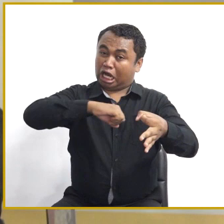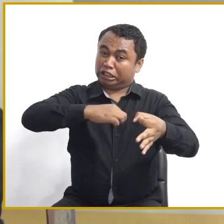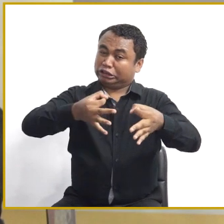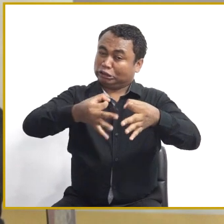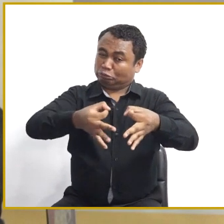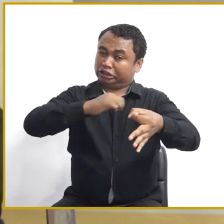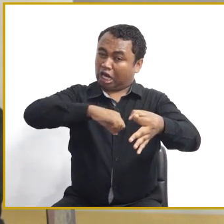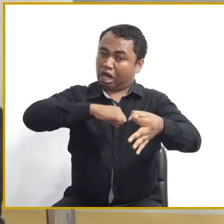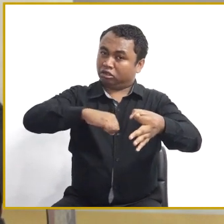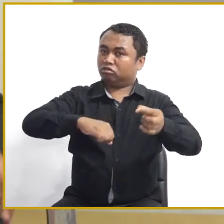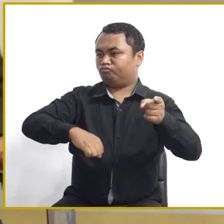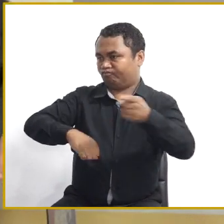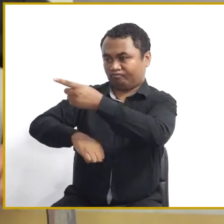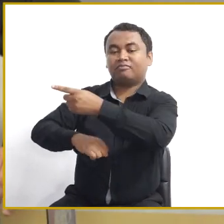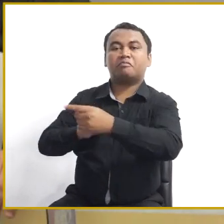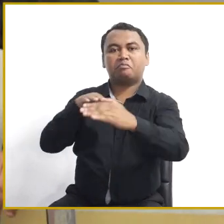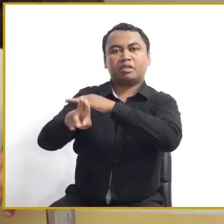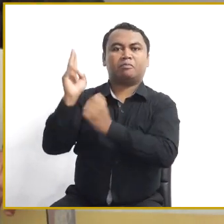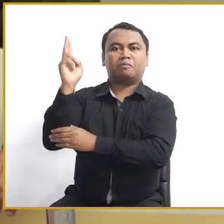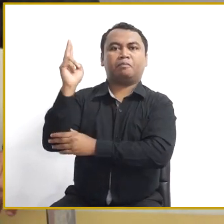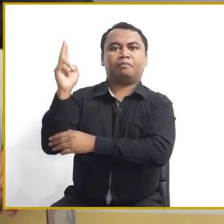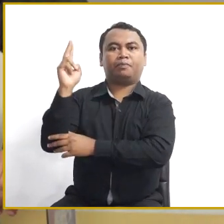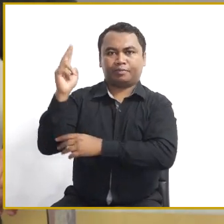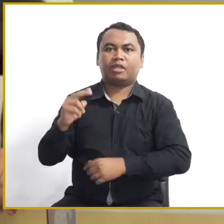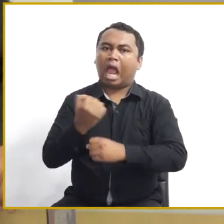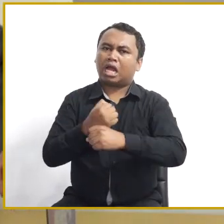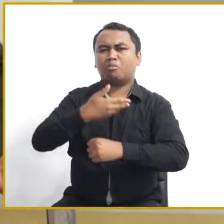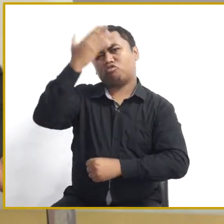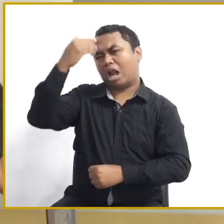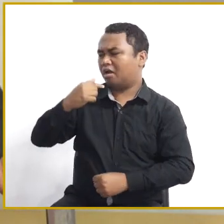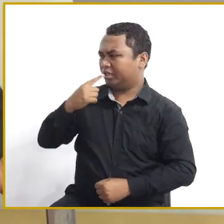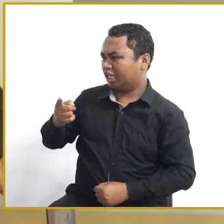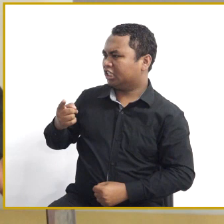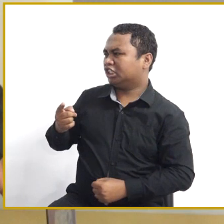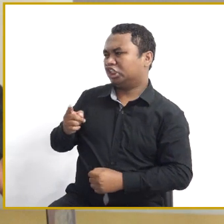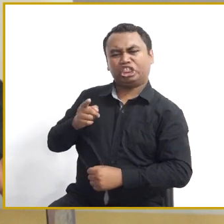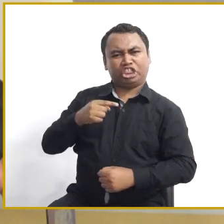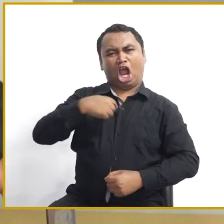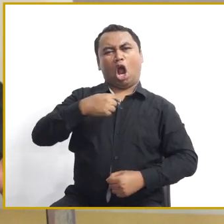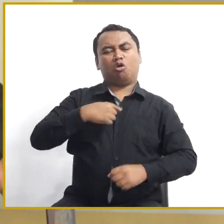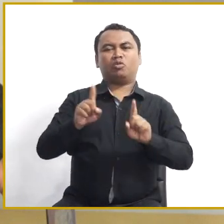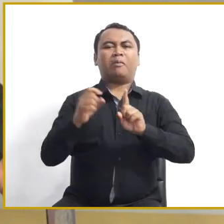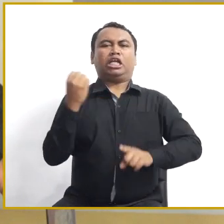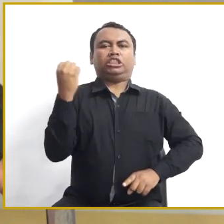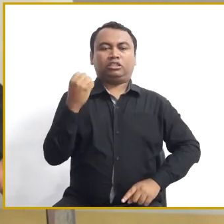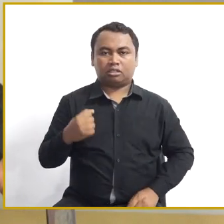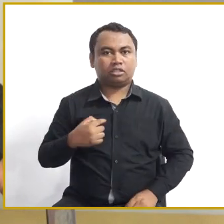io. Abraham Razafy mety lazay na angamba hoe diktatura amin'izay fotoana izay. Eo tsisy mijorojoro, eo tsisy mitaingy